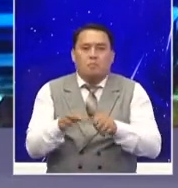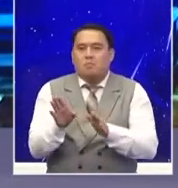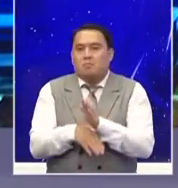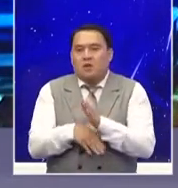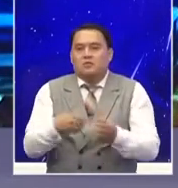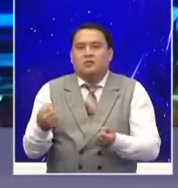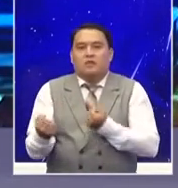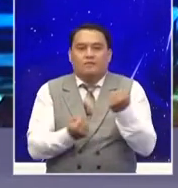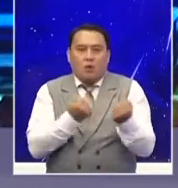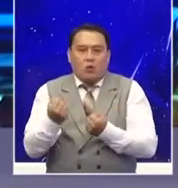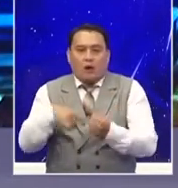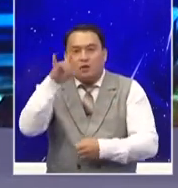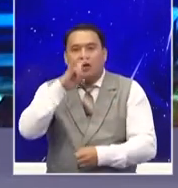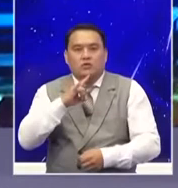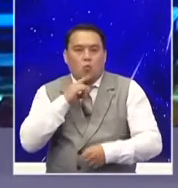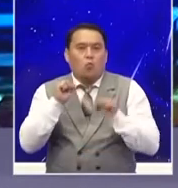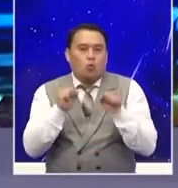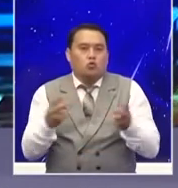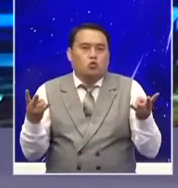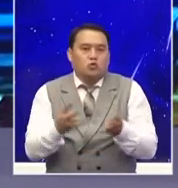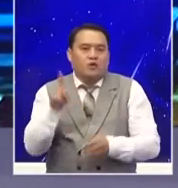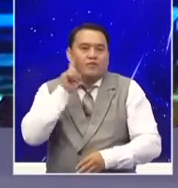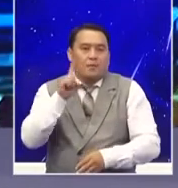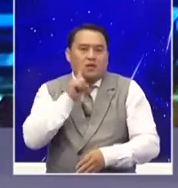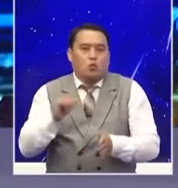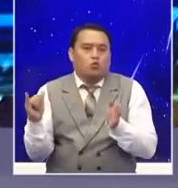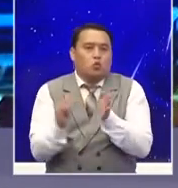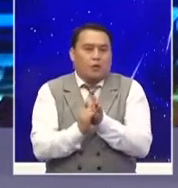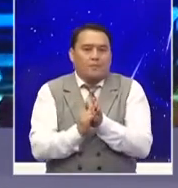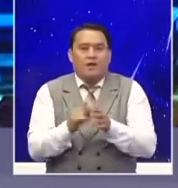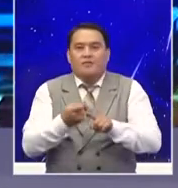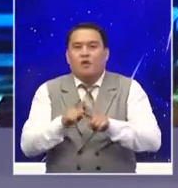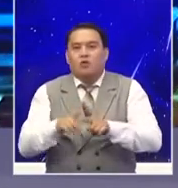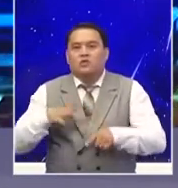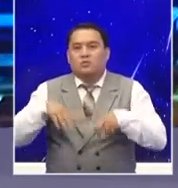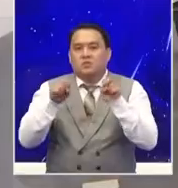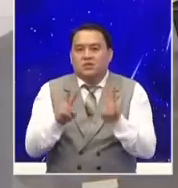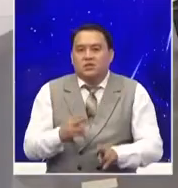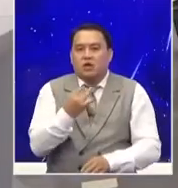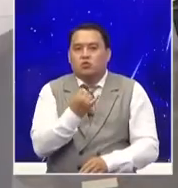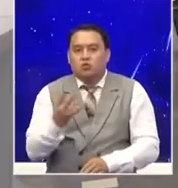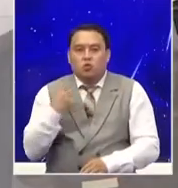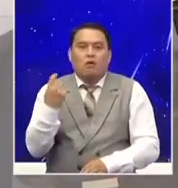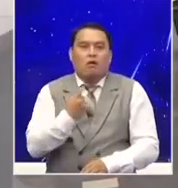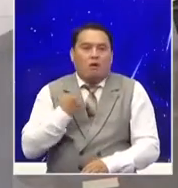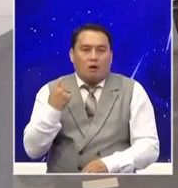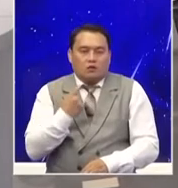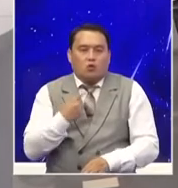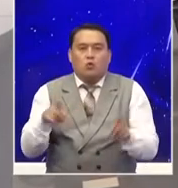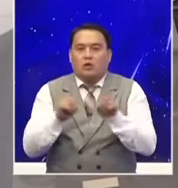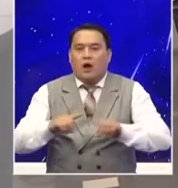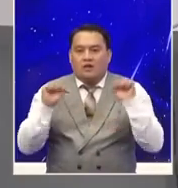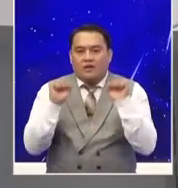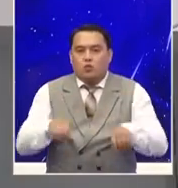по автомобильным артериям Казахстана, машину необходимо поставить на временный учет. Сегодня в специализированных зонах владельцам таких авто